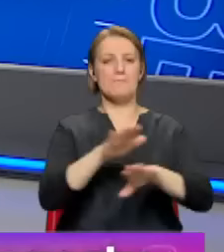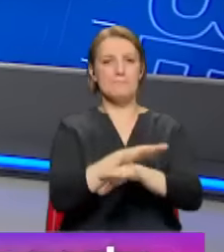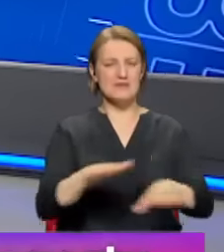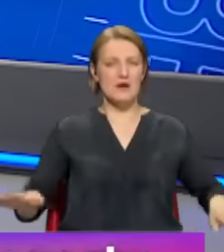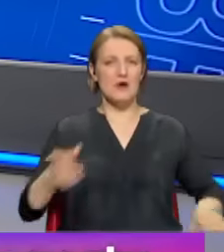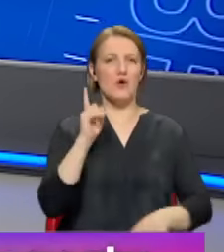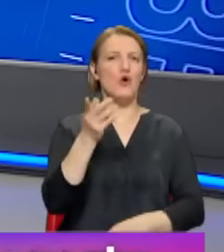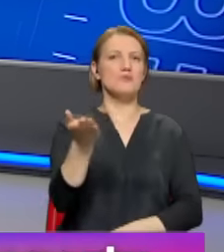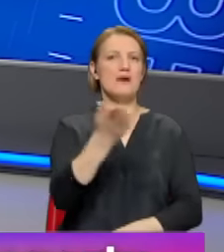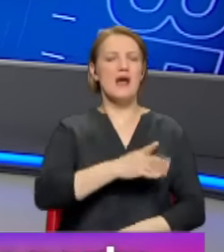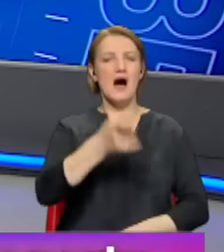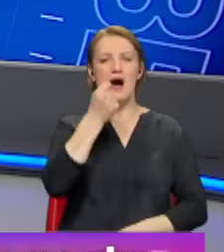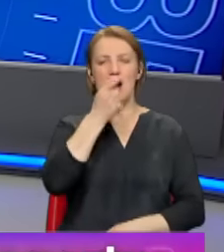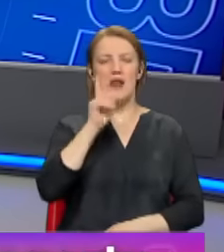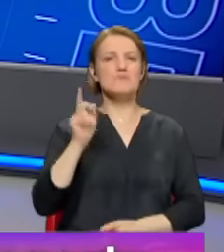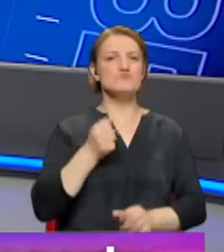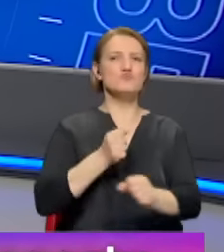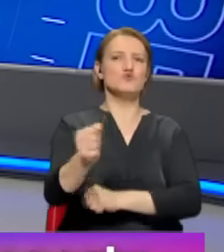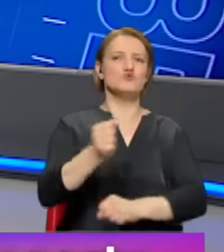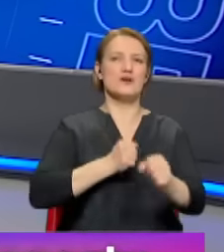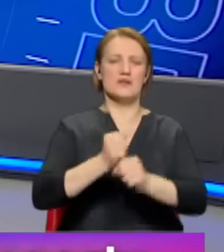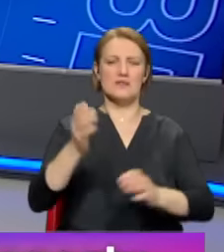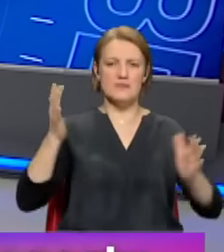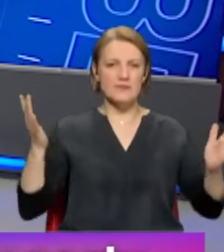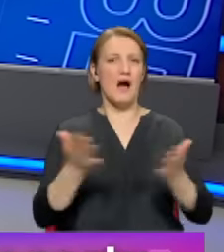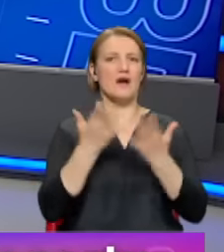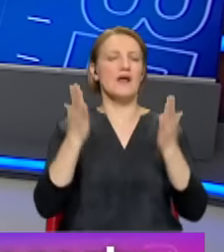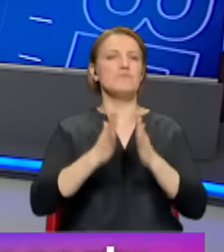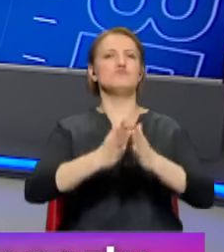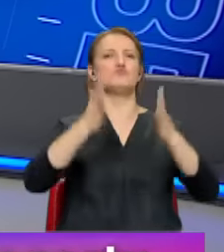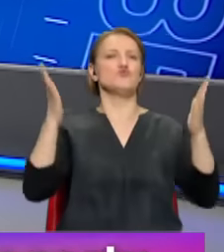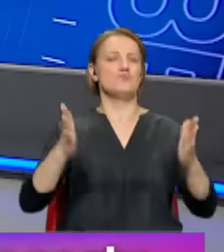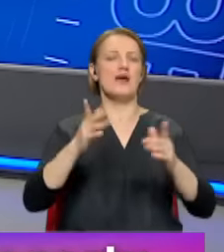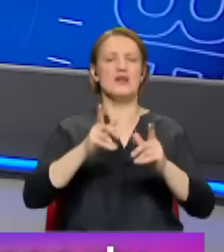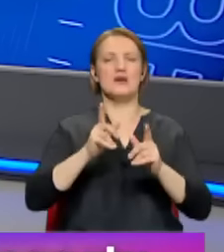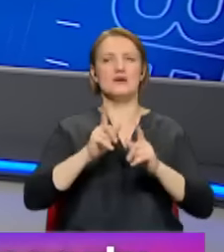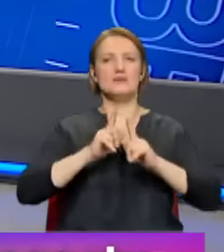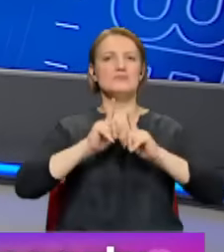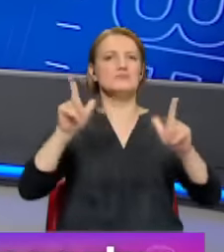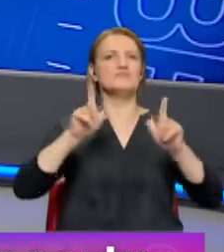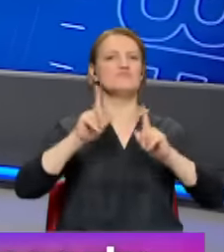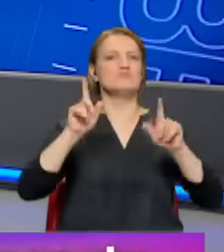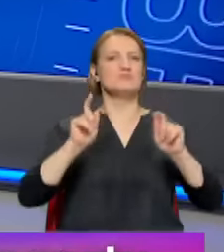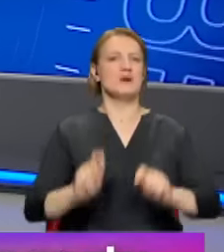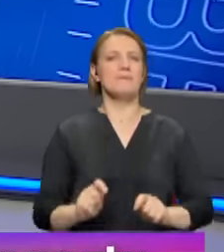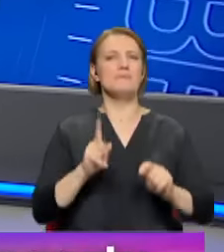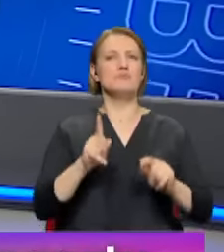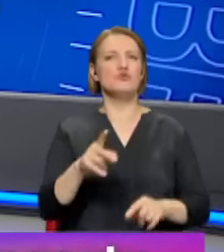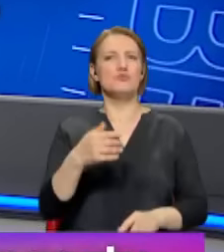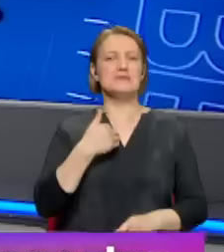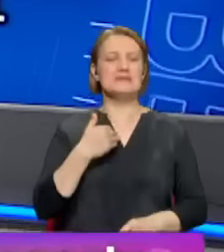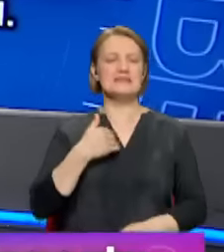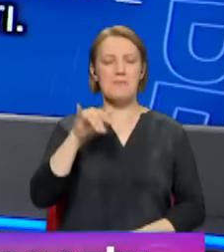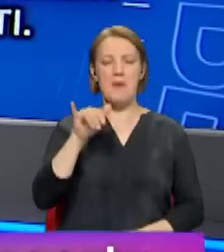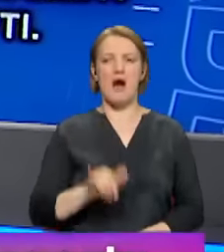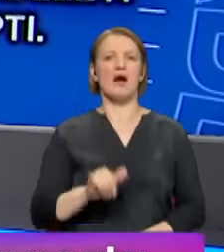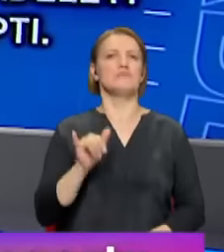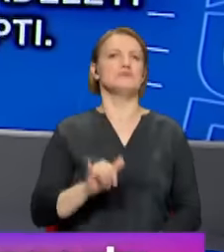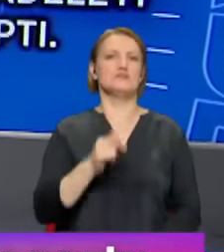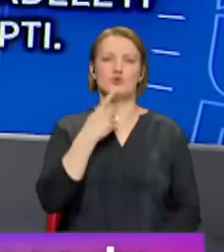bitmesiyle öğretmenlere Ankara'daki mücadeleyi daha da büyütme çağrısı yaptı. Neticede bu bizim